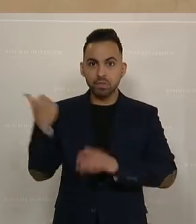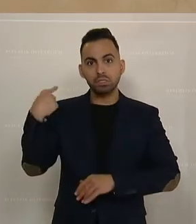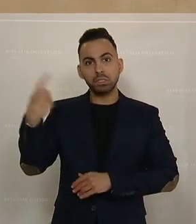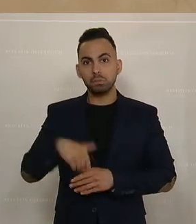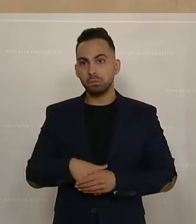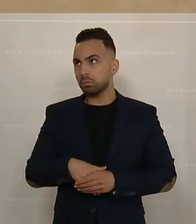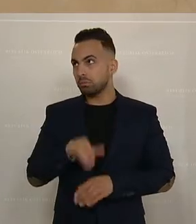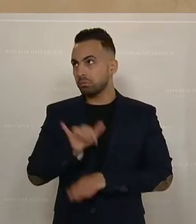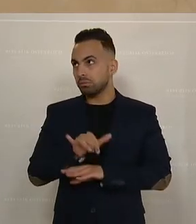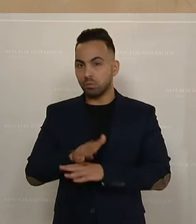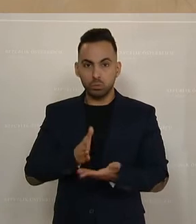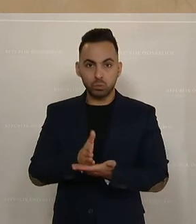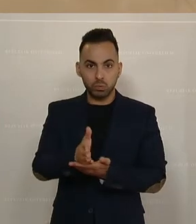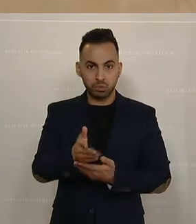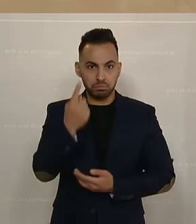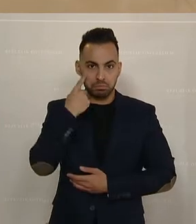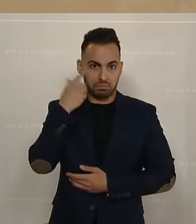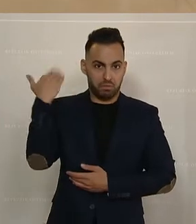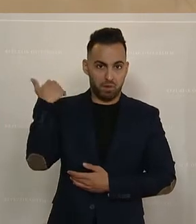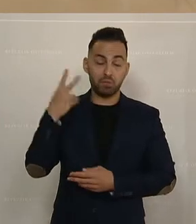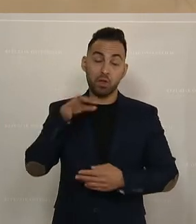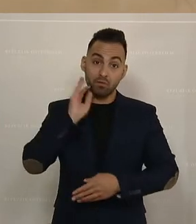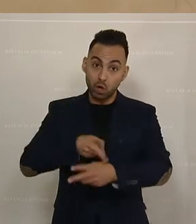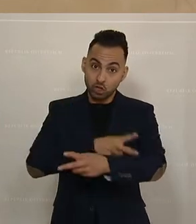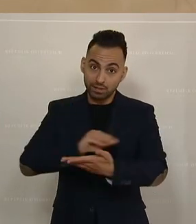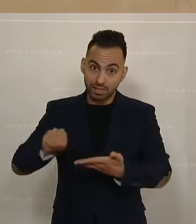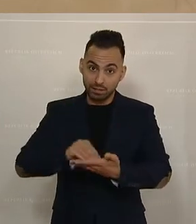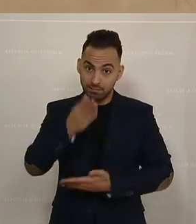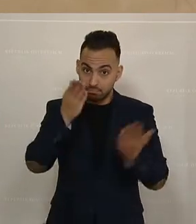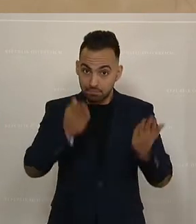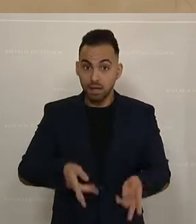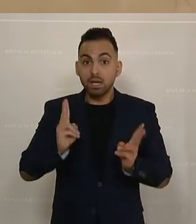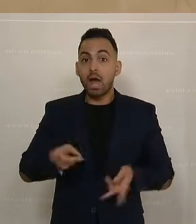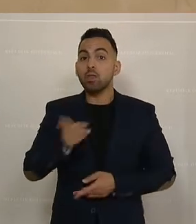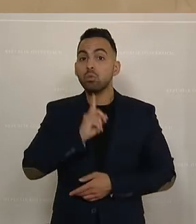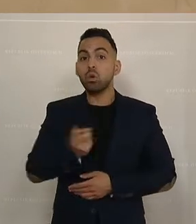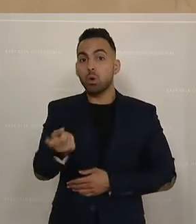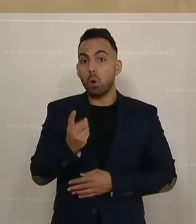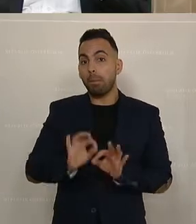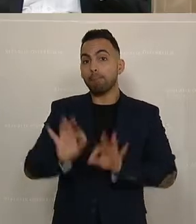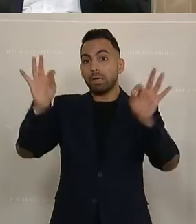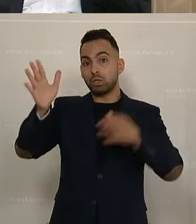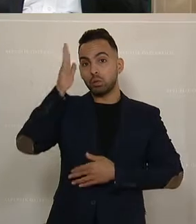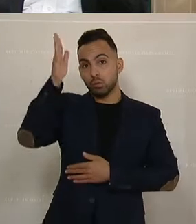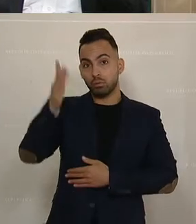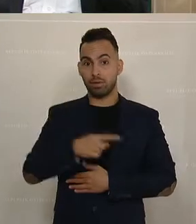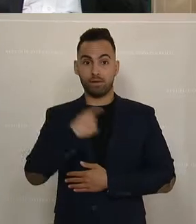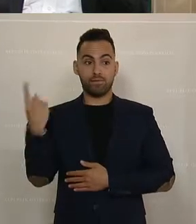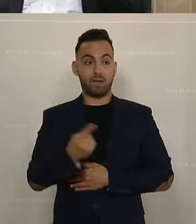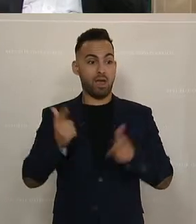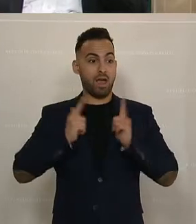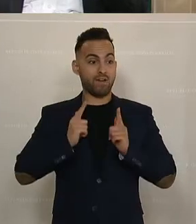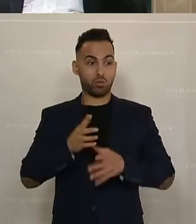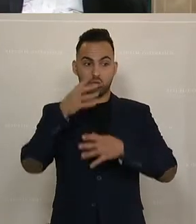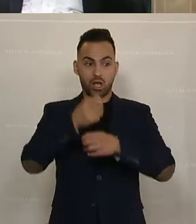durchwegs mit ignoranz begegnete also frau staatssekretärin es kann nur besser werden in zukunft und die erwartungshaltung ist